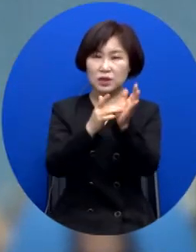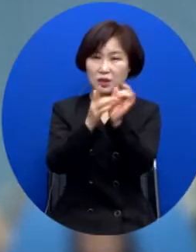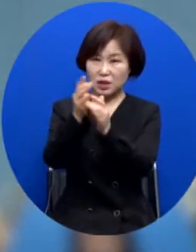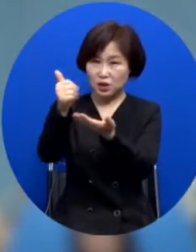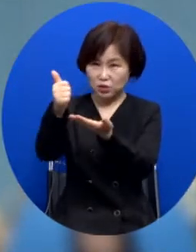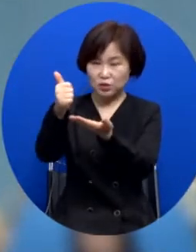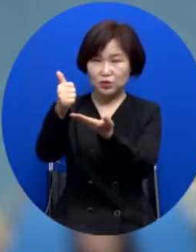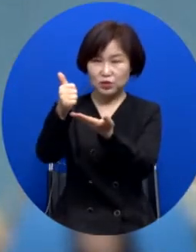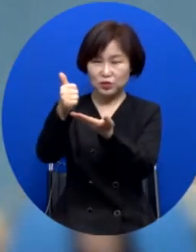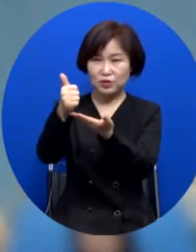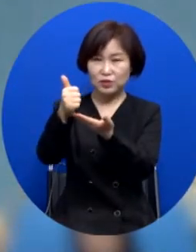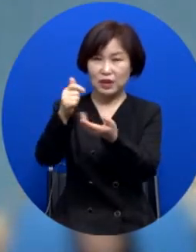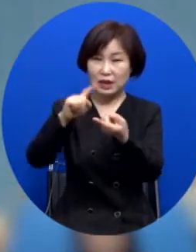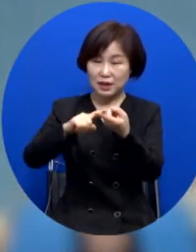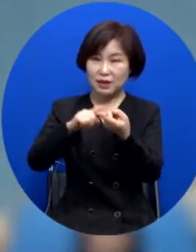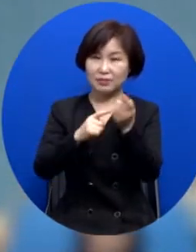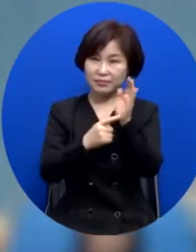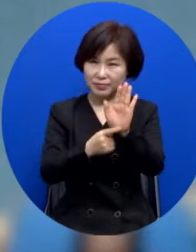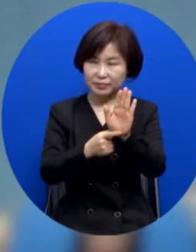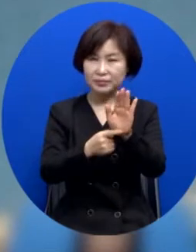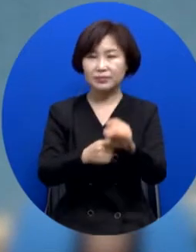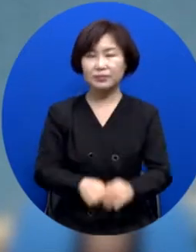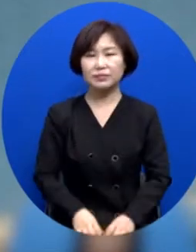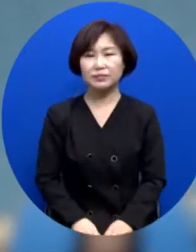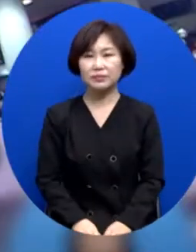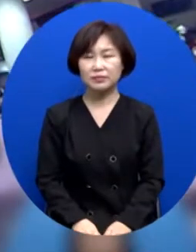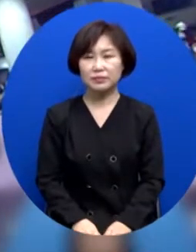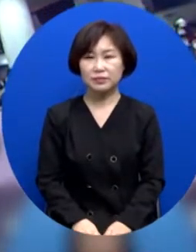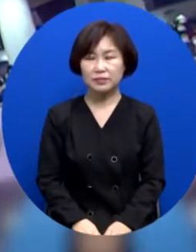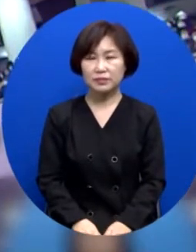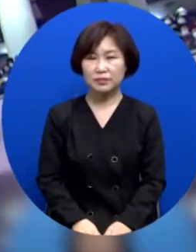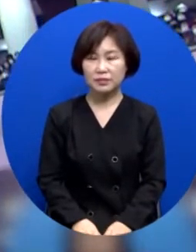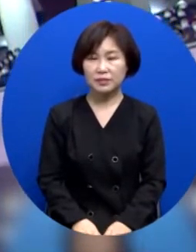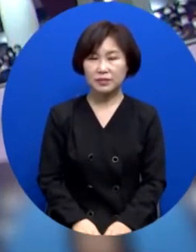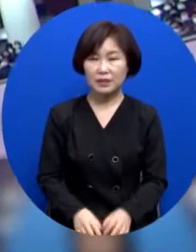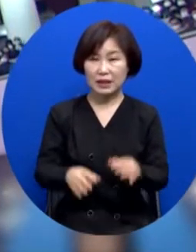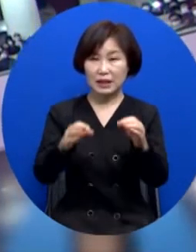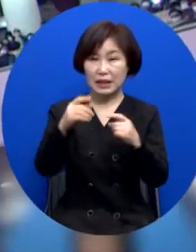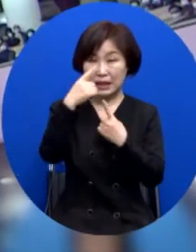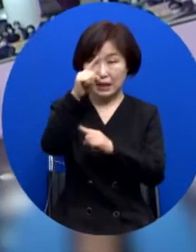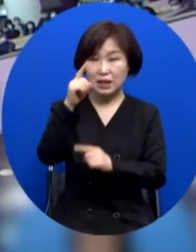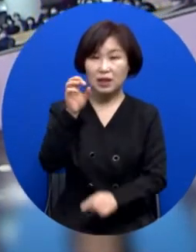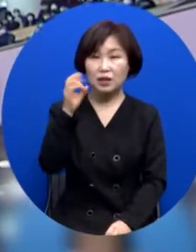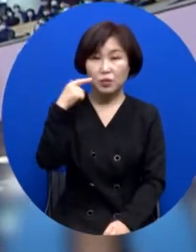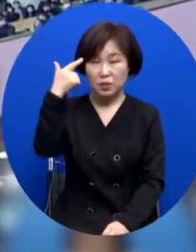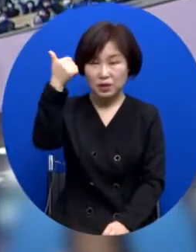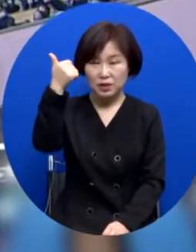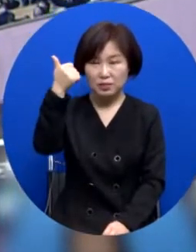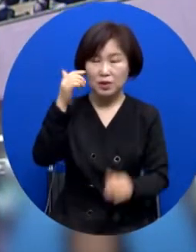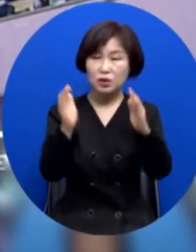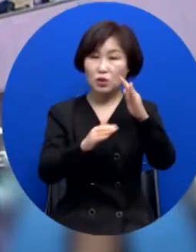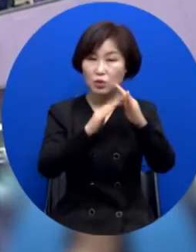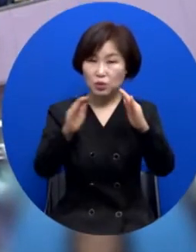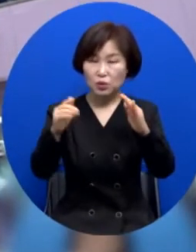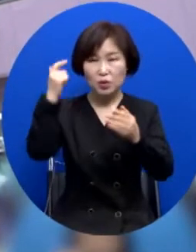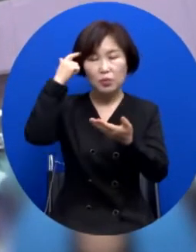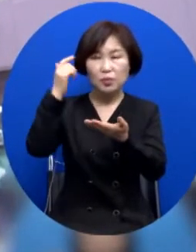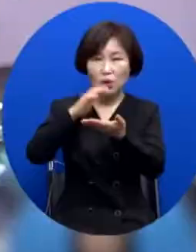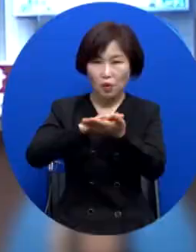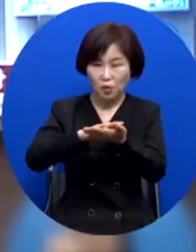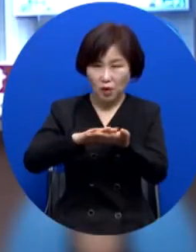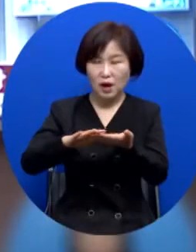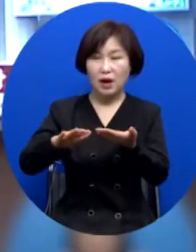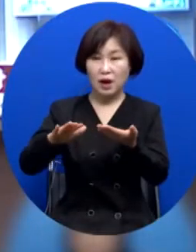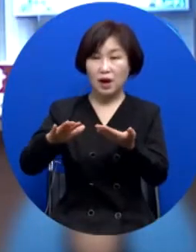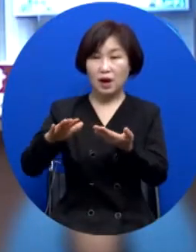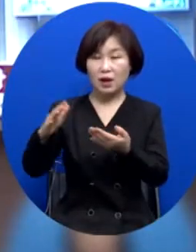정신을 본받자는 말씀을 성도들이 가슴에 새겼습니다. 여의도 순복음교회 이영훈 목사는 성도들이 평화의 사도로 세상을